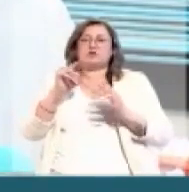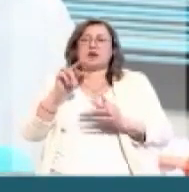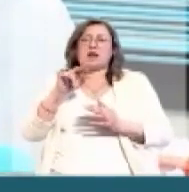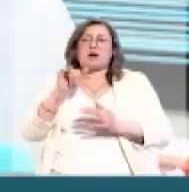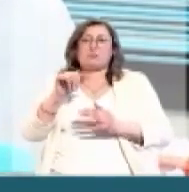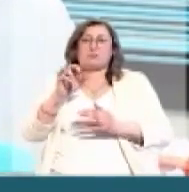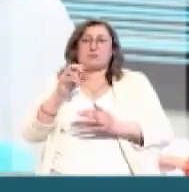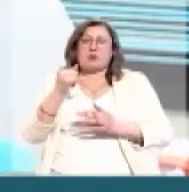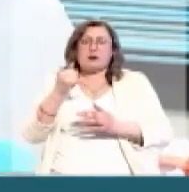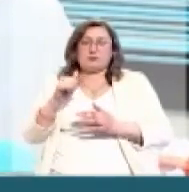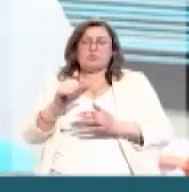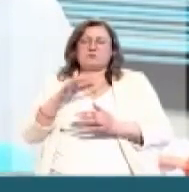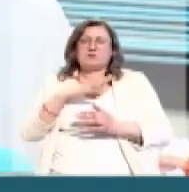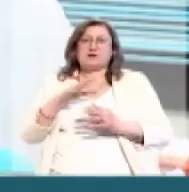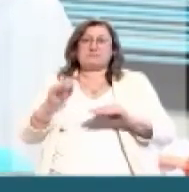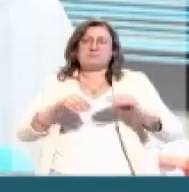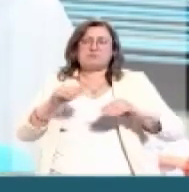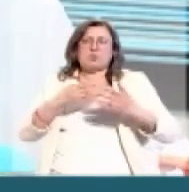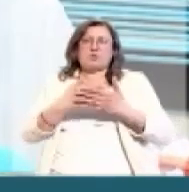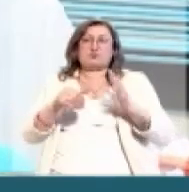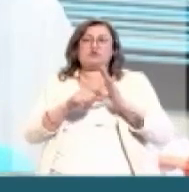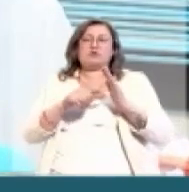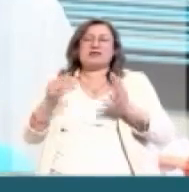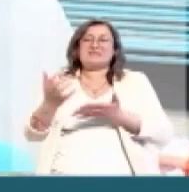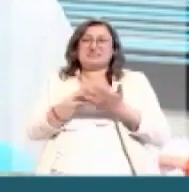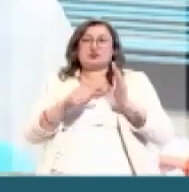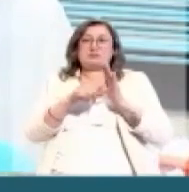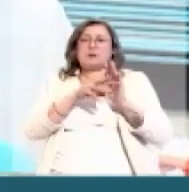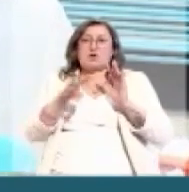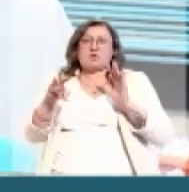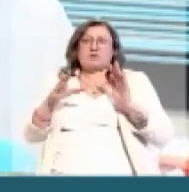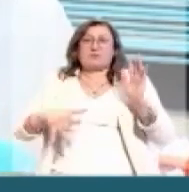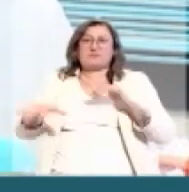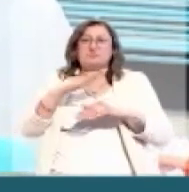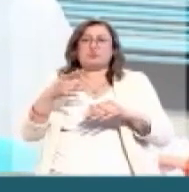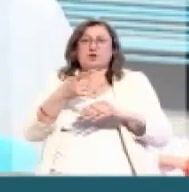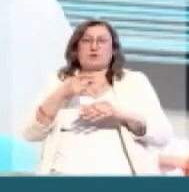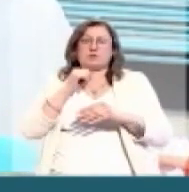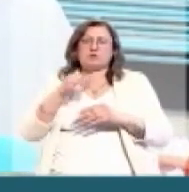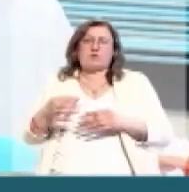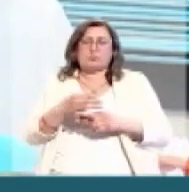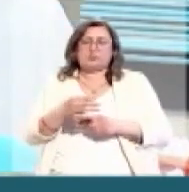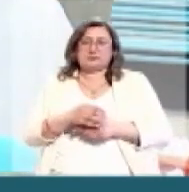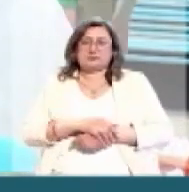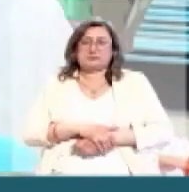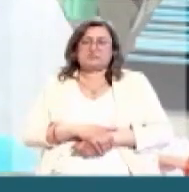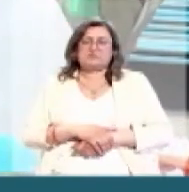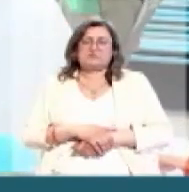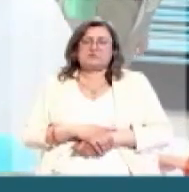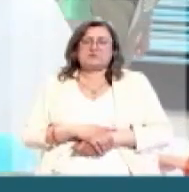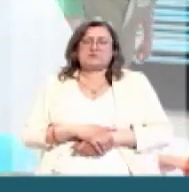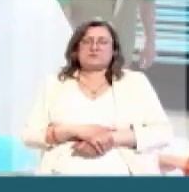азаматшалардың демеуімен Рамазан ай басталғалы Қостанай облысы бойынша осы қалалық мешіт